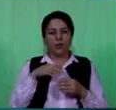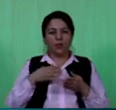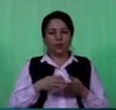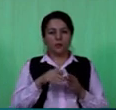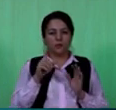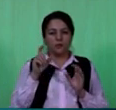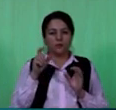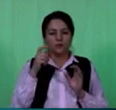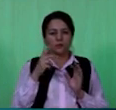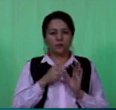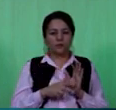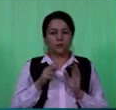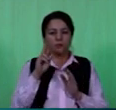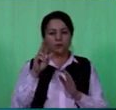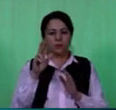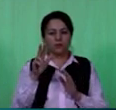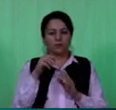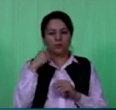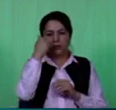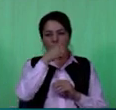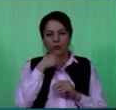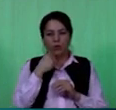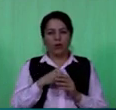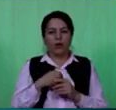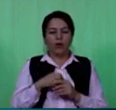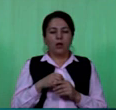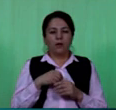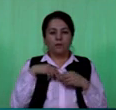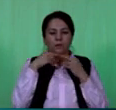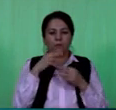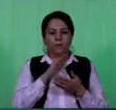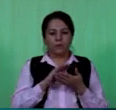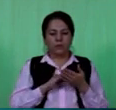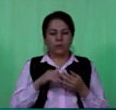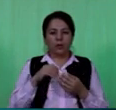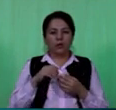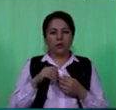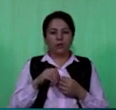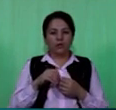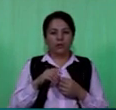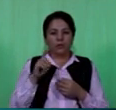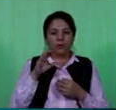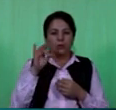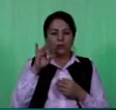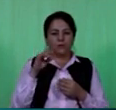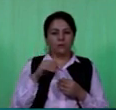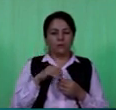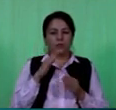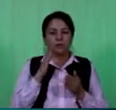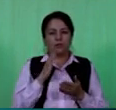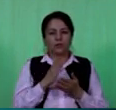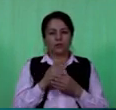восемьдесят третьем году так будьте внимательны аль-хорезми находится отвас слева